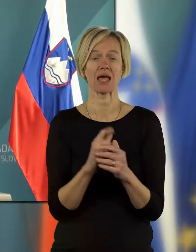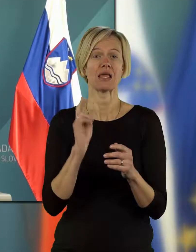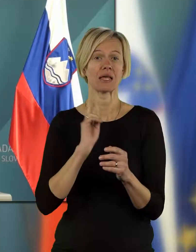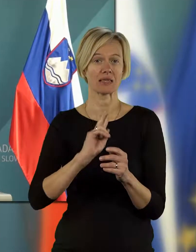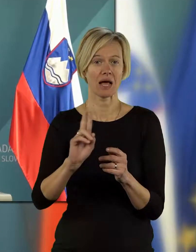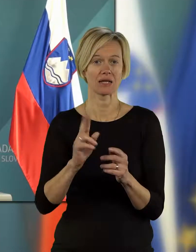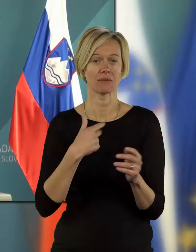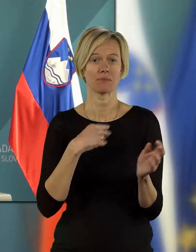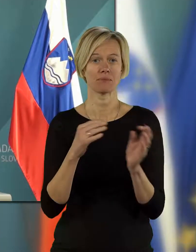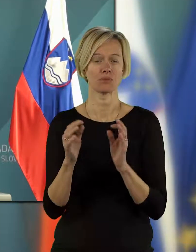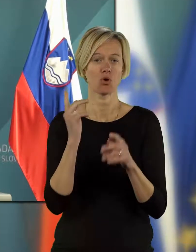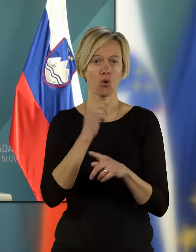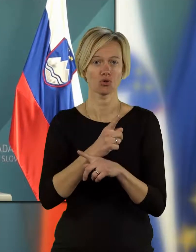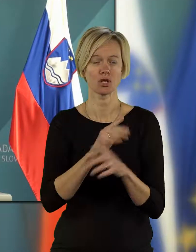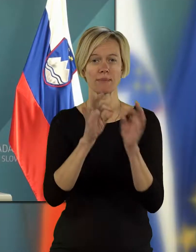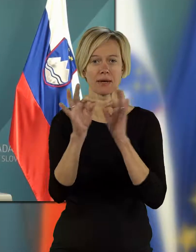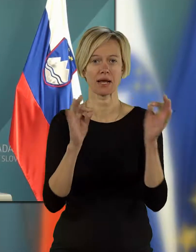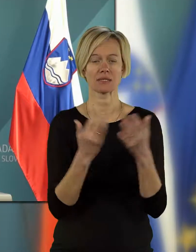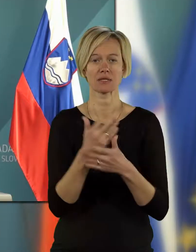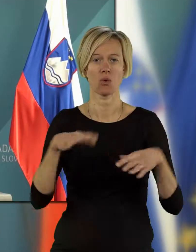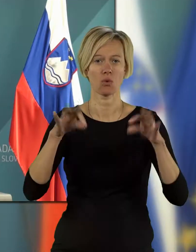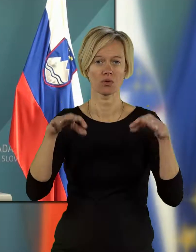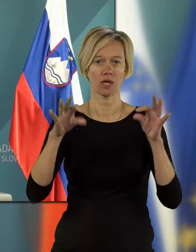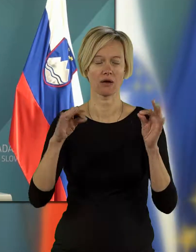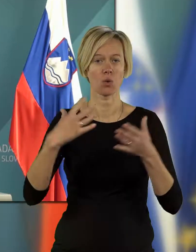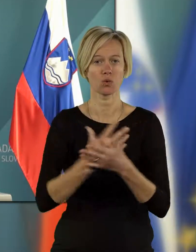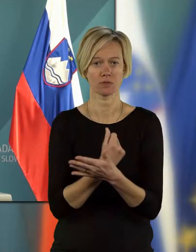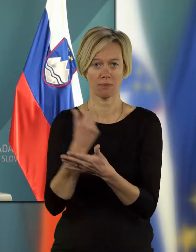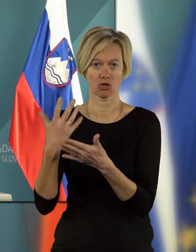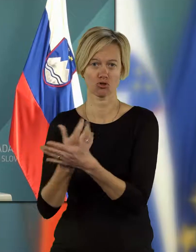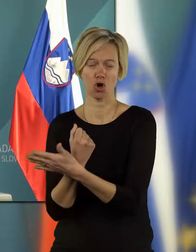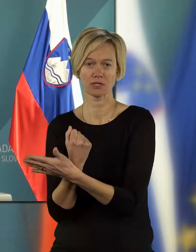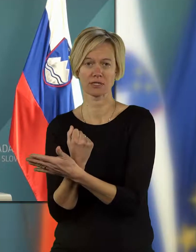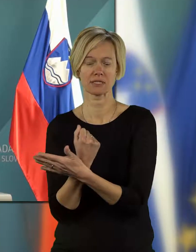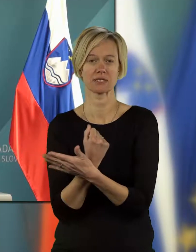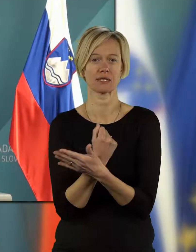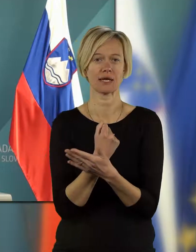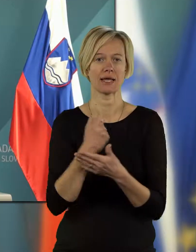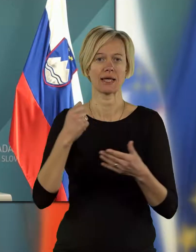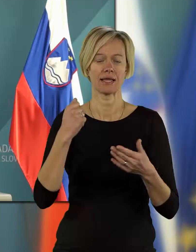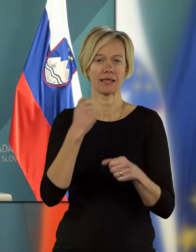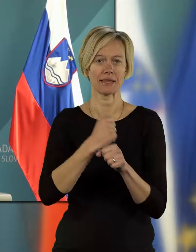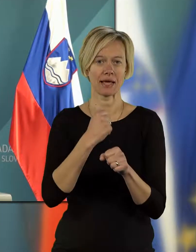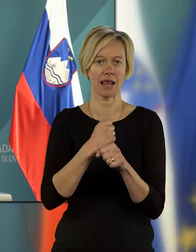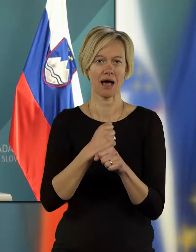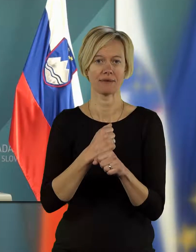Nadalje smo določili tudi merila za ugotavljanje uspešnosti dela